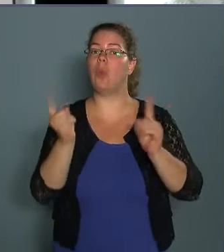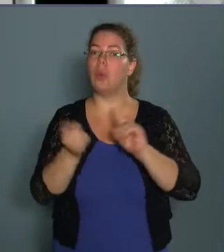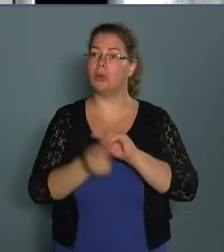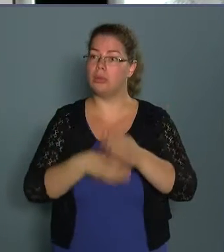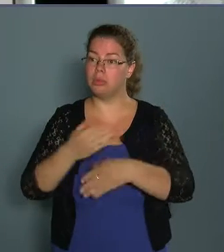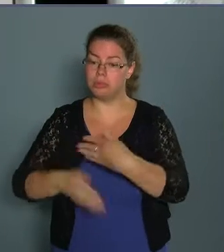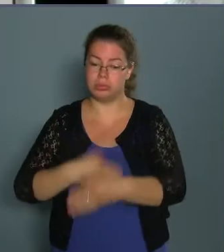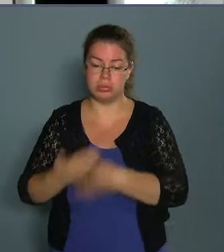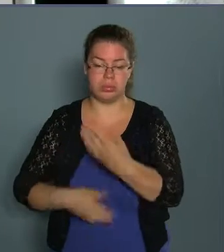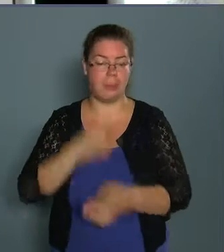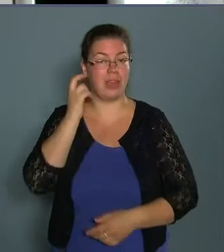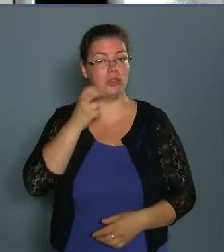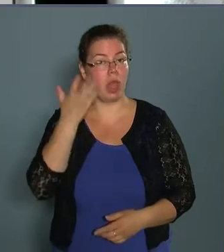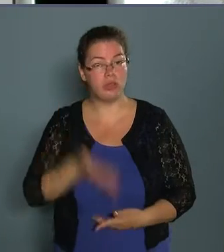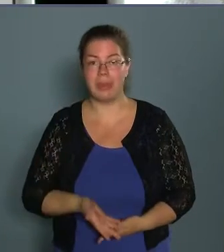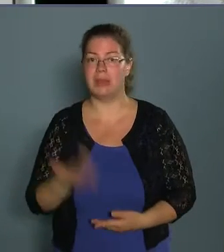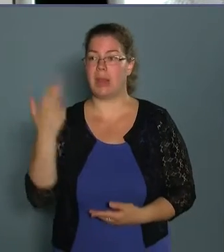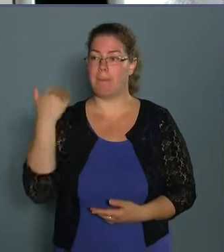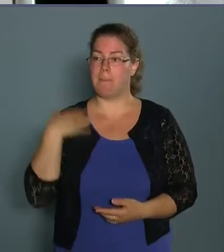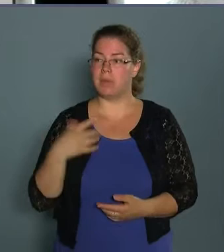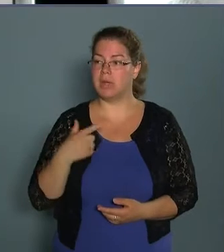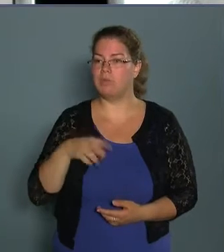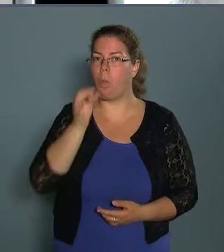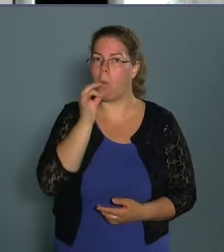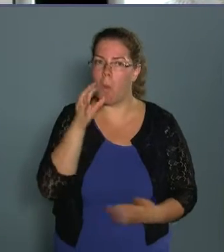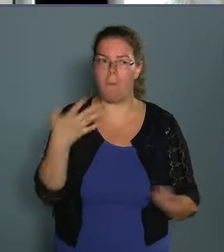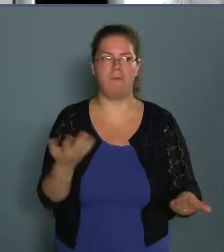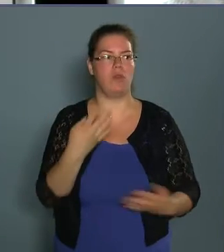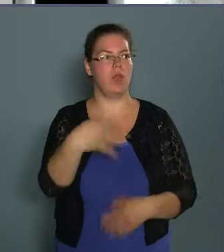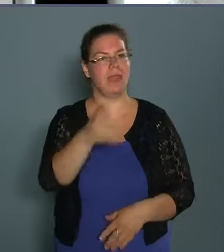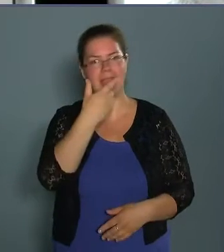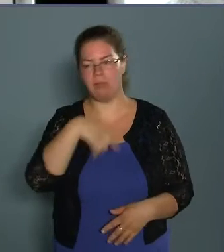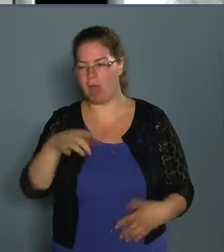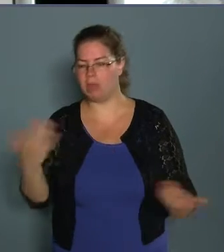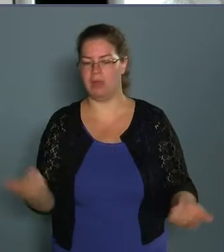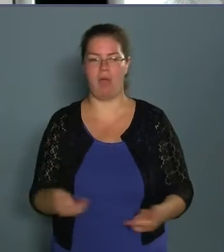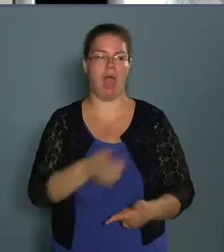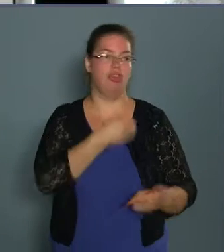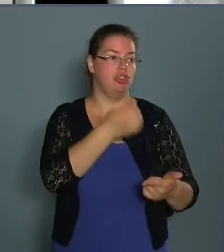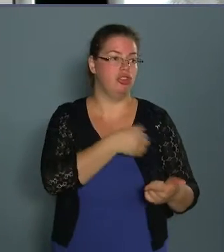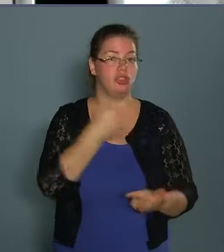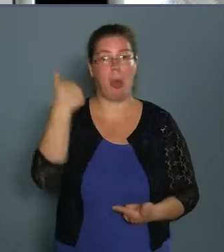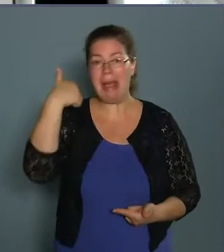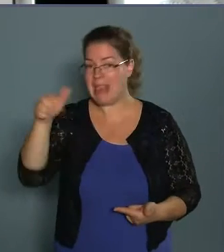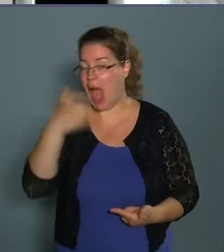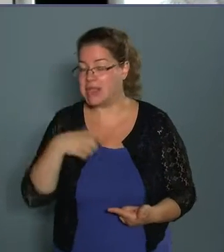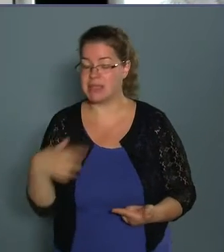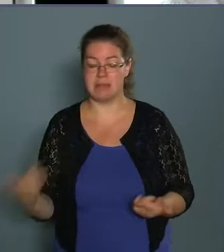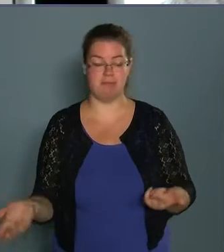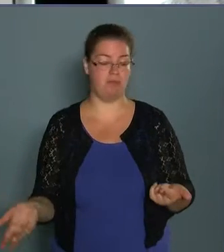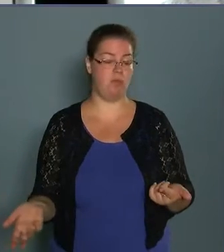évfordulók sorjáznak Pest Erzsébeten, nemrégiben óvoda 40 éves, aztán iskola 100